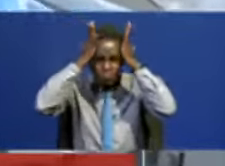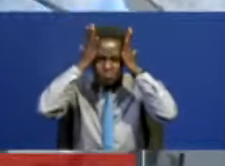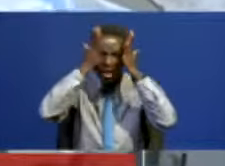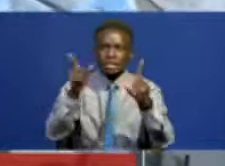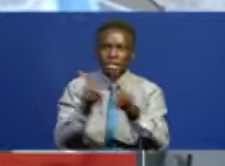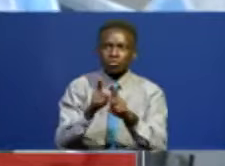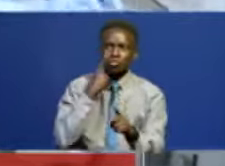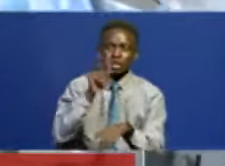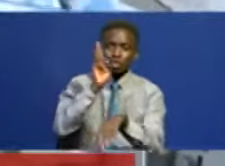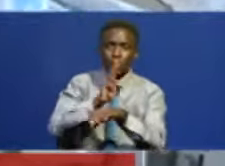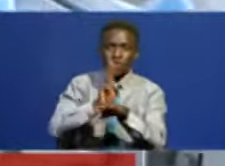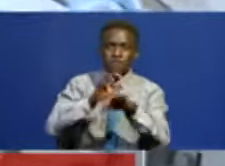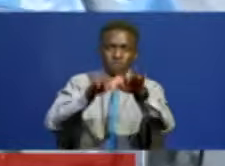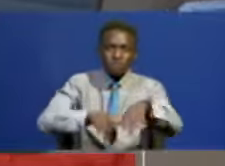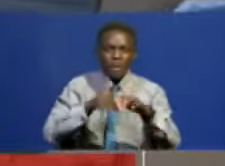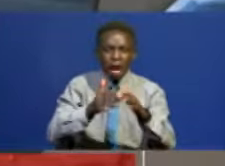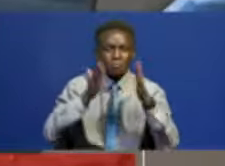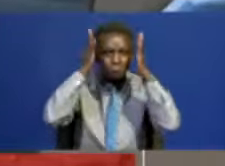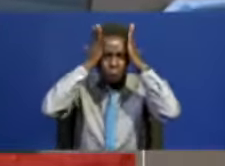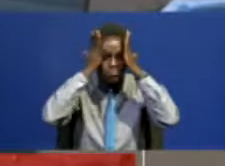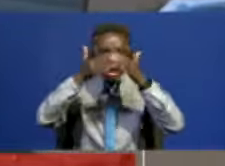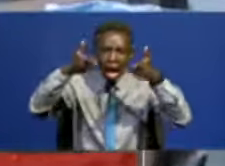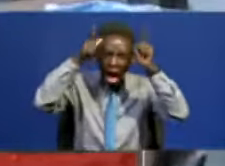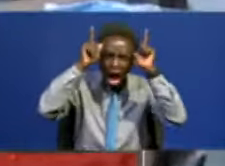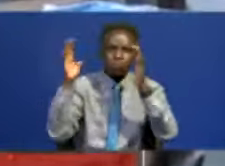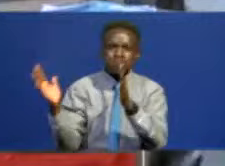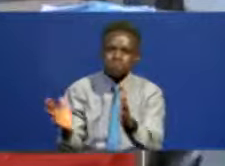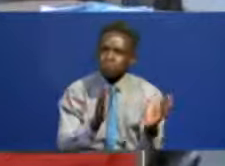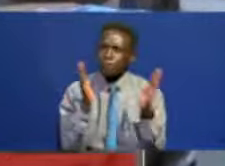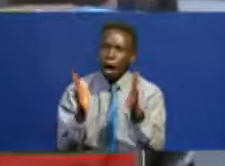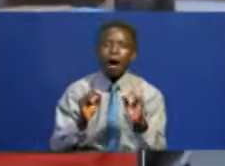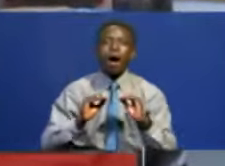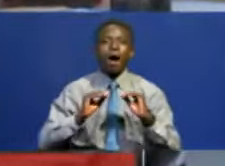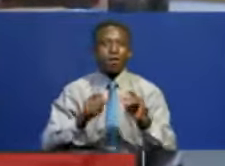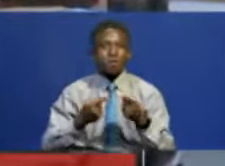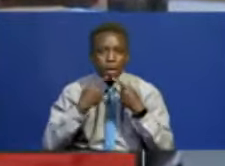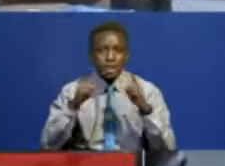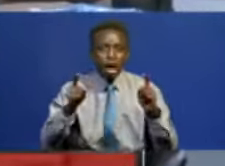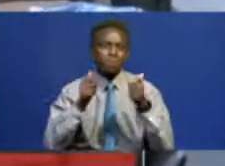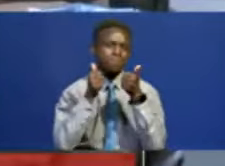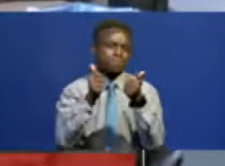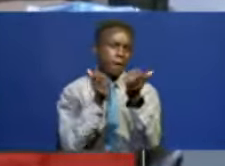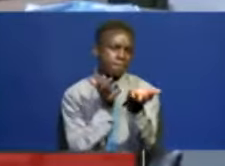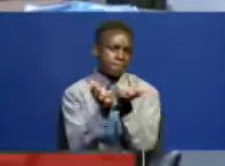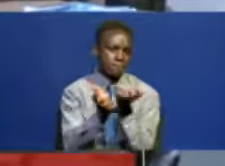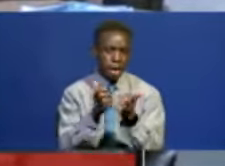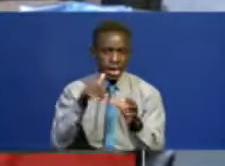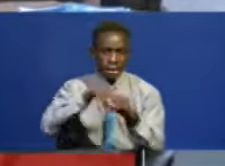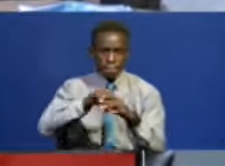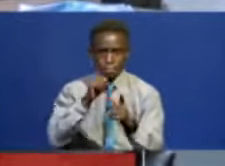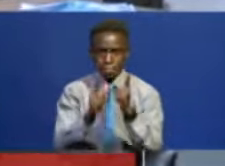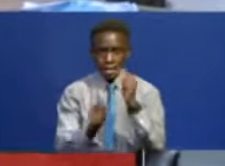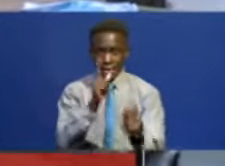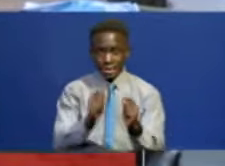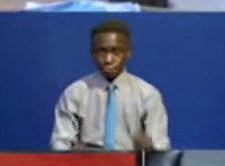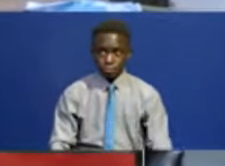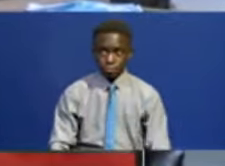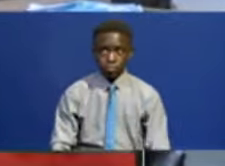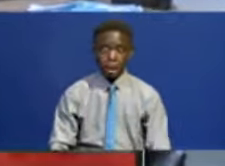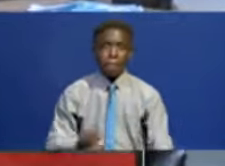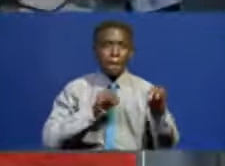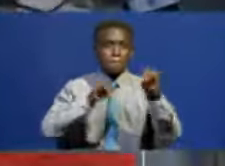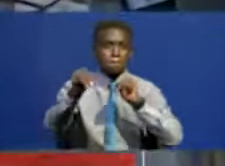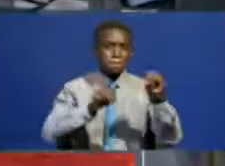ufugaji kwa maonesho ya kutangaza mbinu bora katika biashara ya maziwa. Meneja msimamizi wa ununuzi wa maziwa